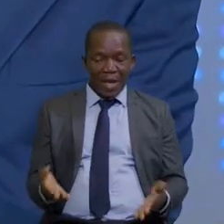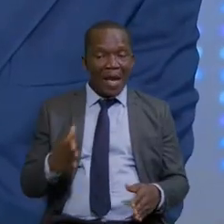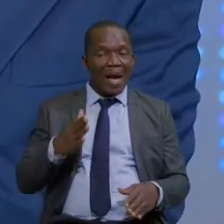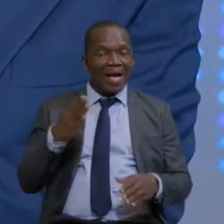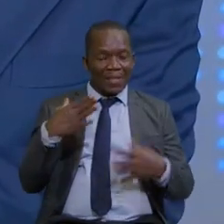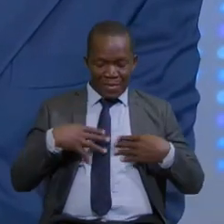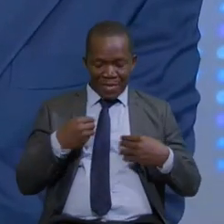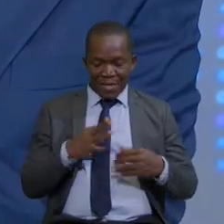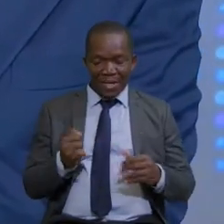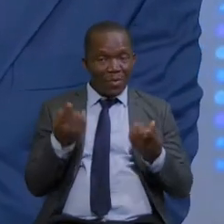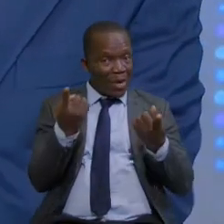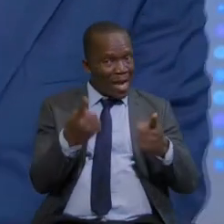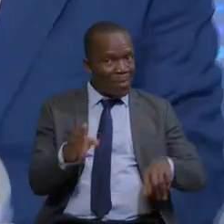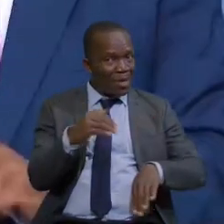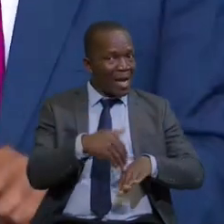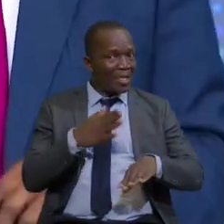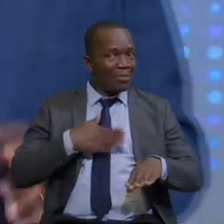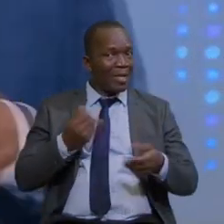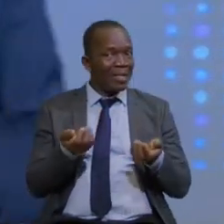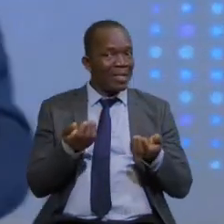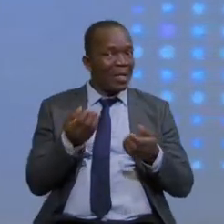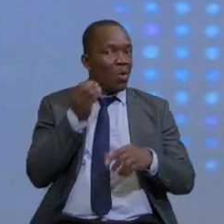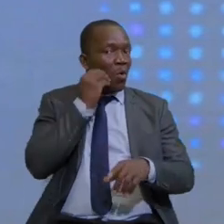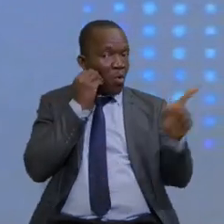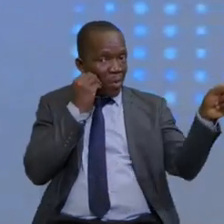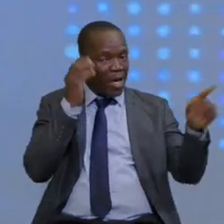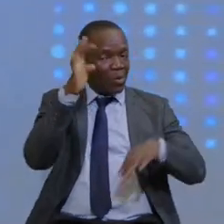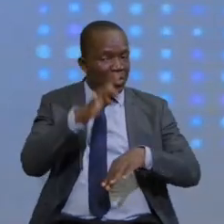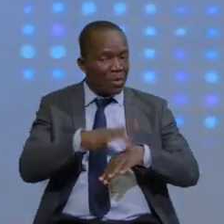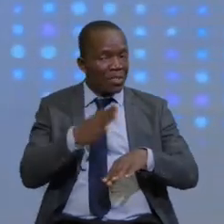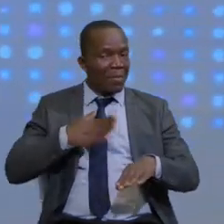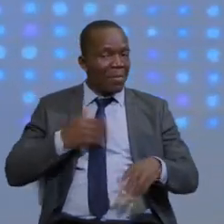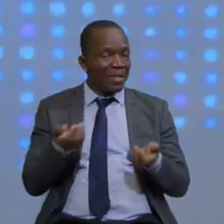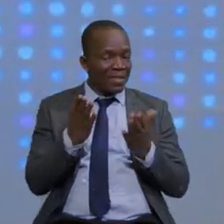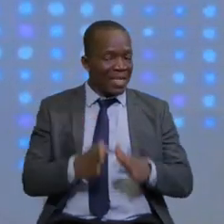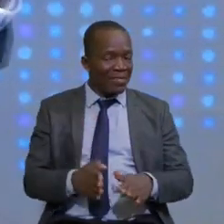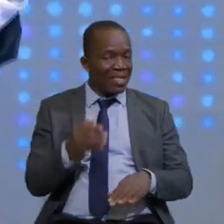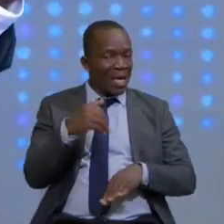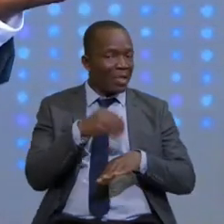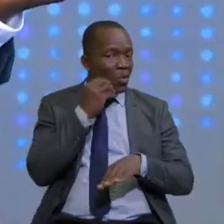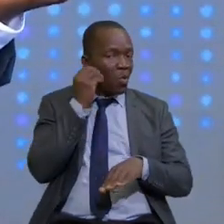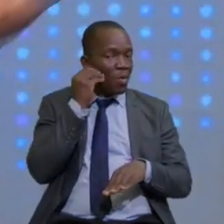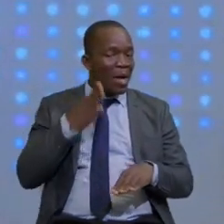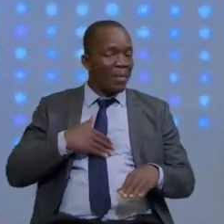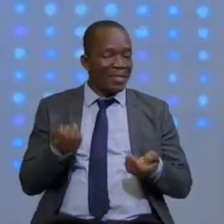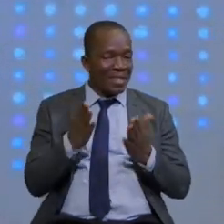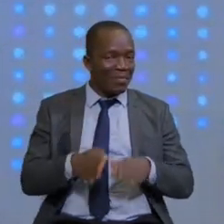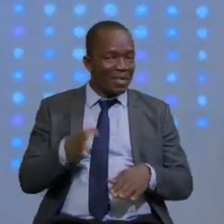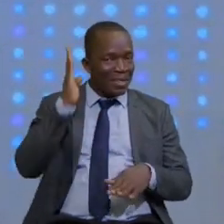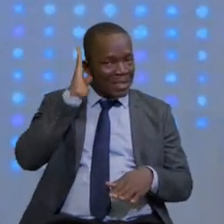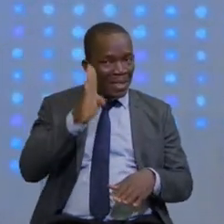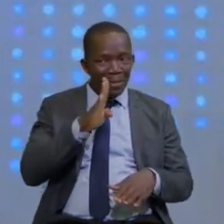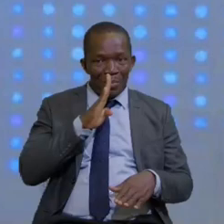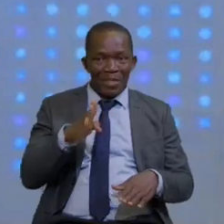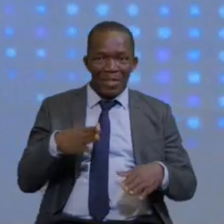mon serviteur qui est à la maison et mon serviteur sera guéri. La même chose arrive aujourd'hui. Nous